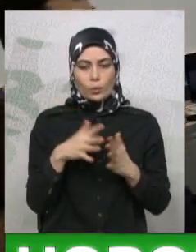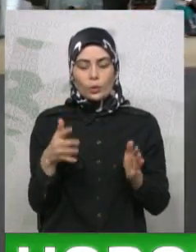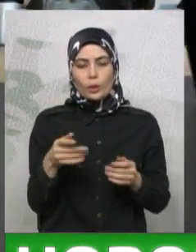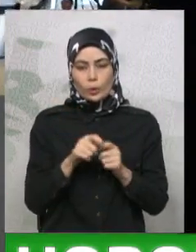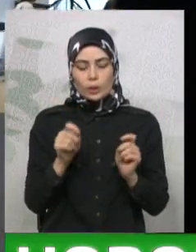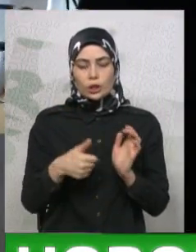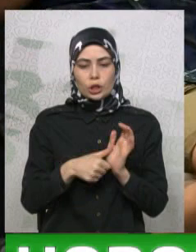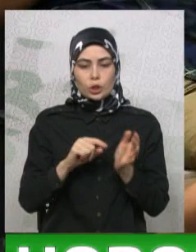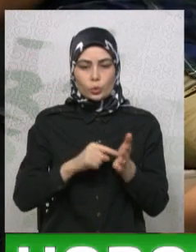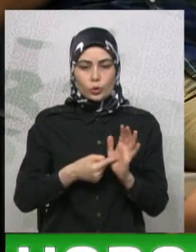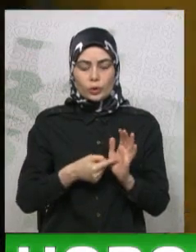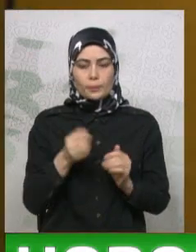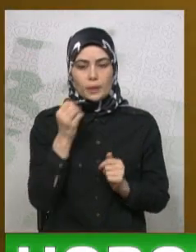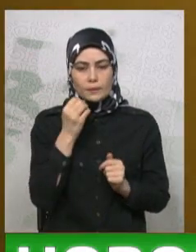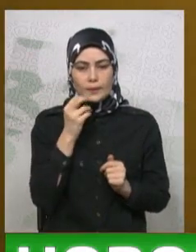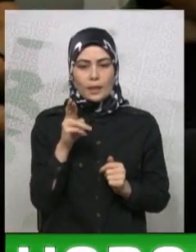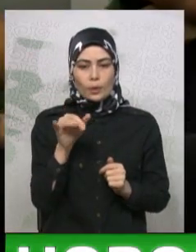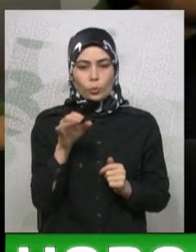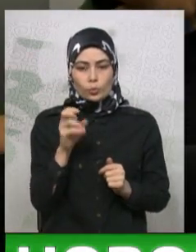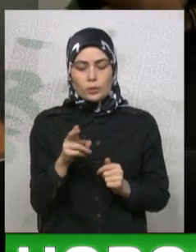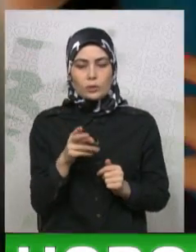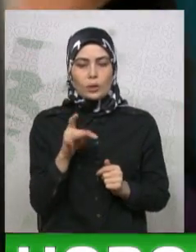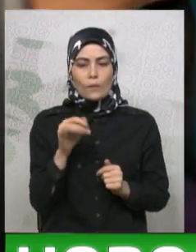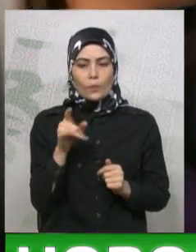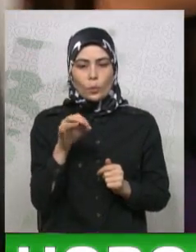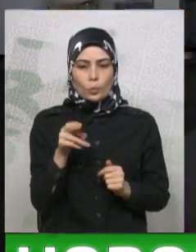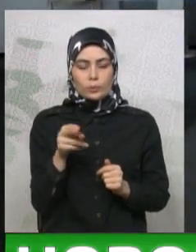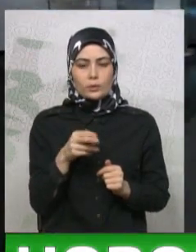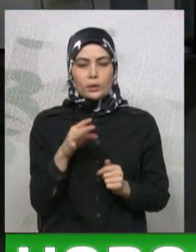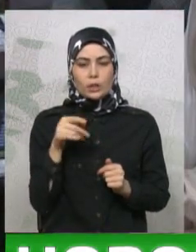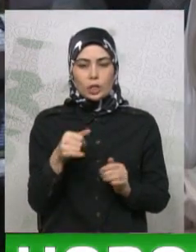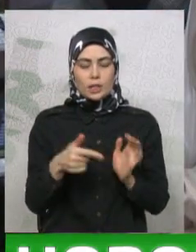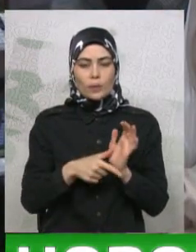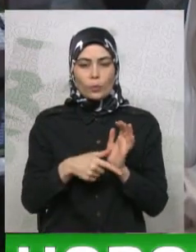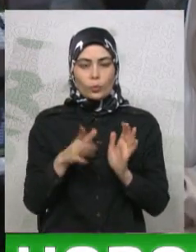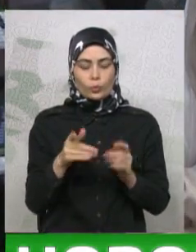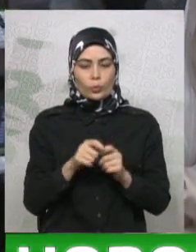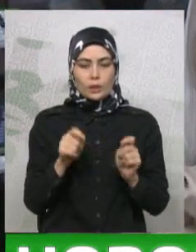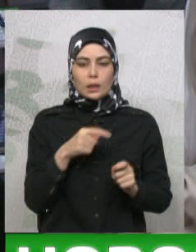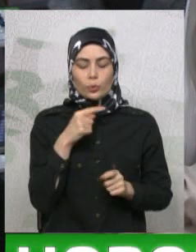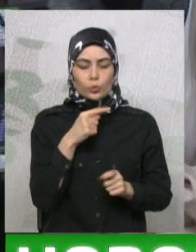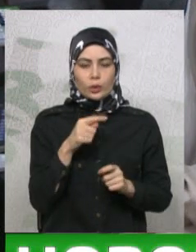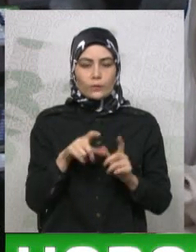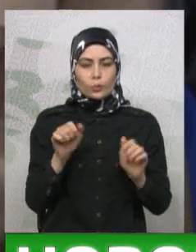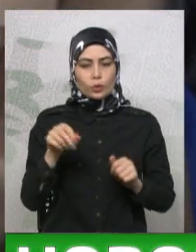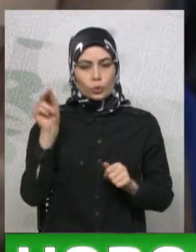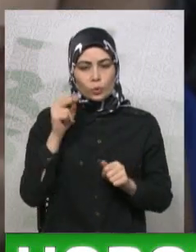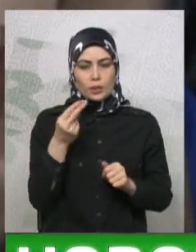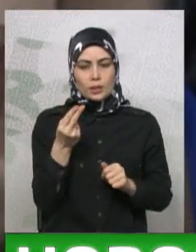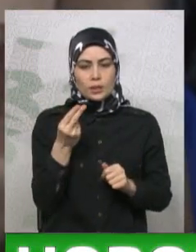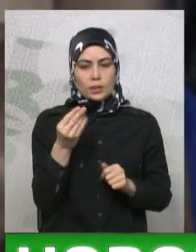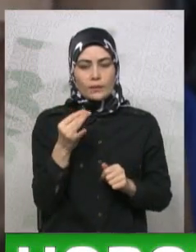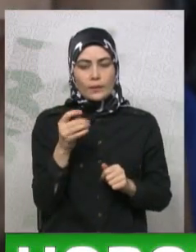Сургут, Великий Новгород и Якутск. И 7-я совсем скоро начнет свою работу в Ингушетии. В школе можно изучать цифровые